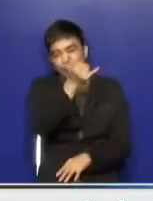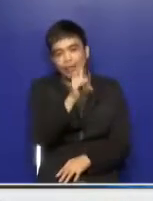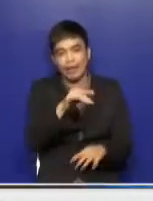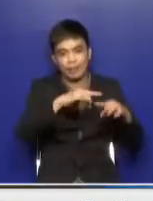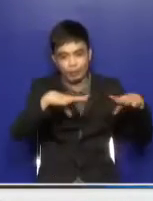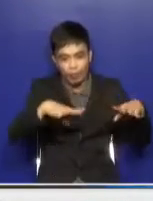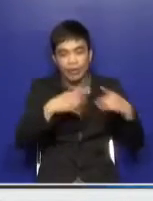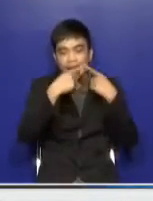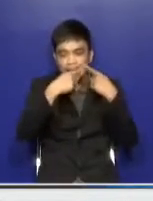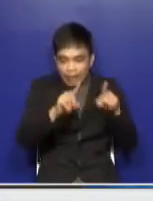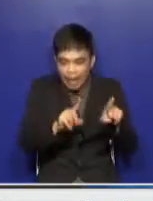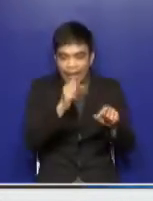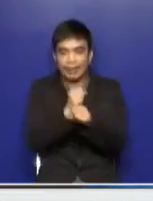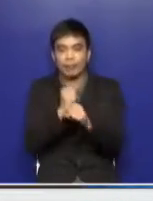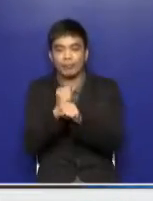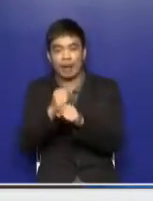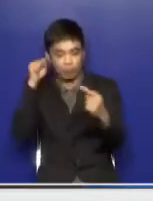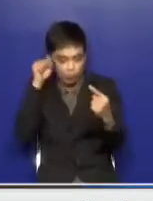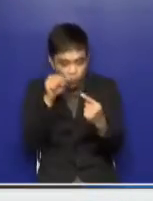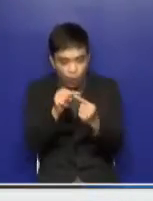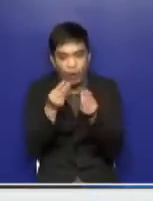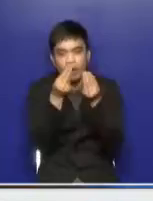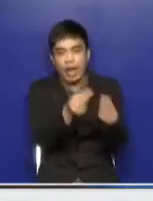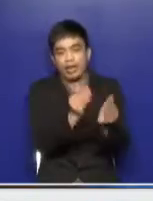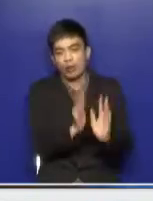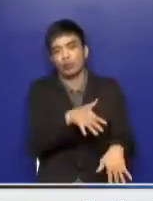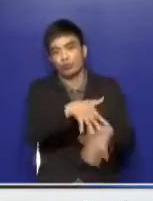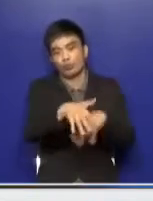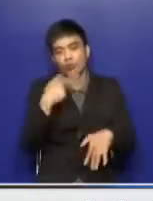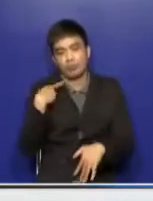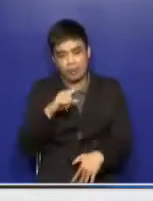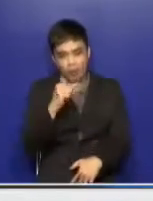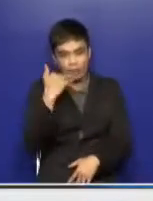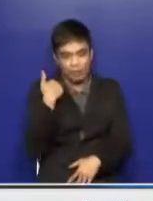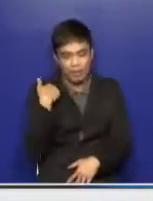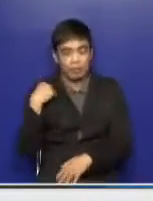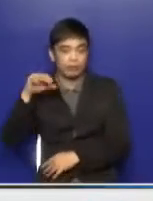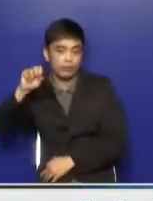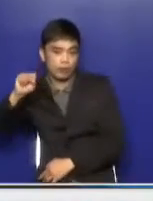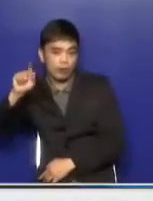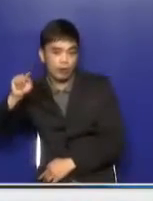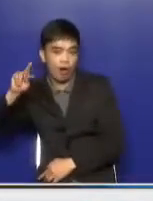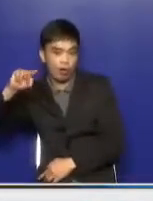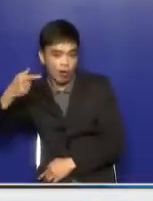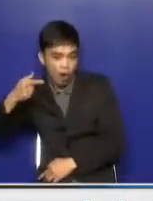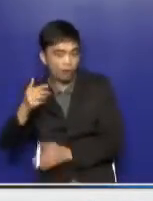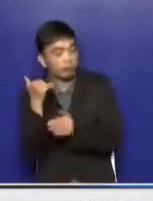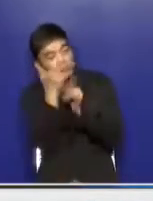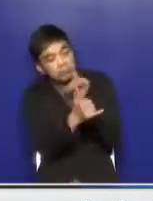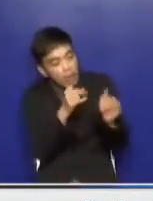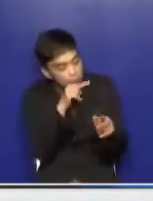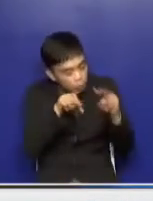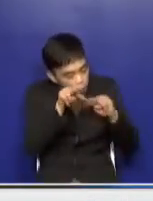ำไปเมื่อสำนักงานตรวจเงินแผ่นดินมาตรวจพบก็จะเจอปัญหาแล้วก็มี